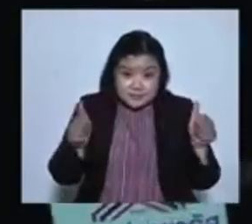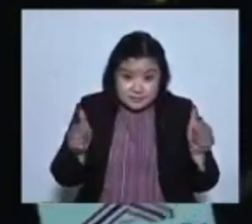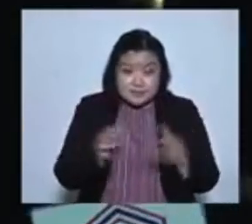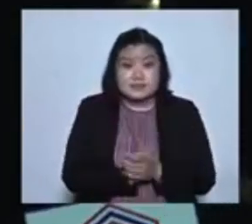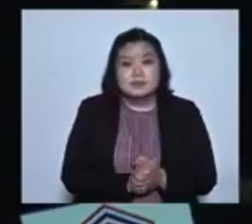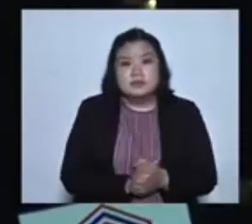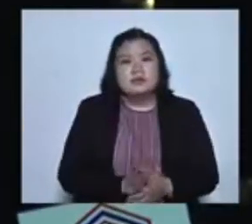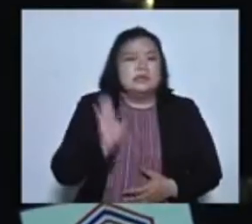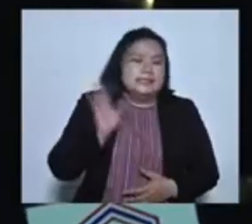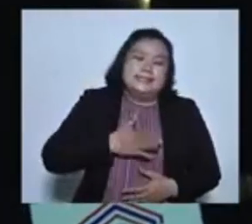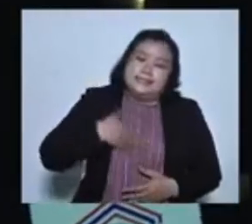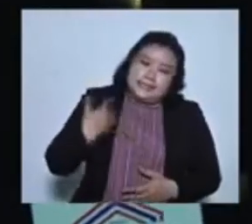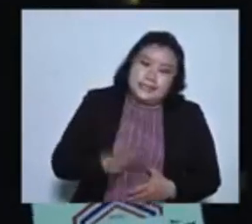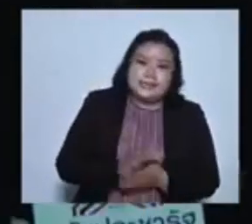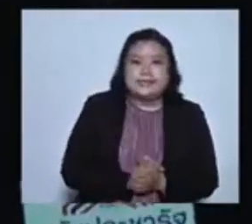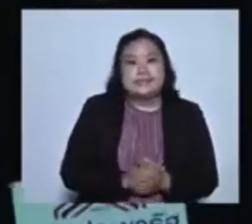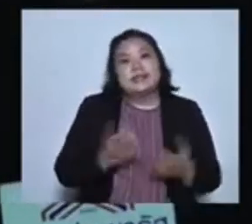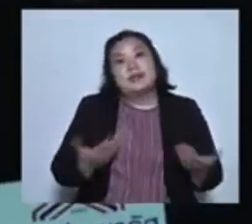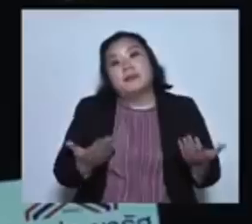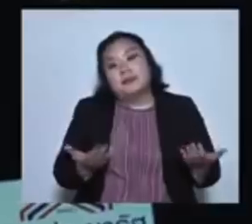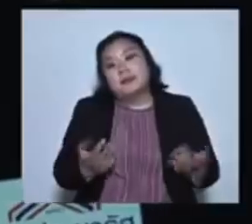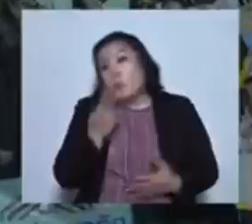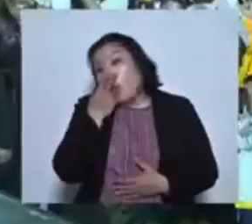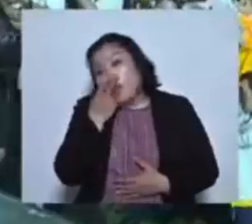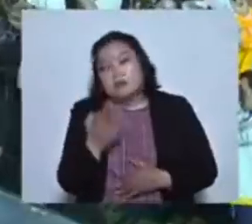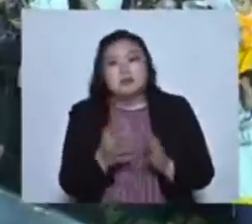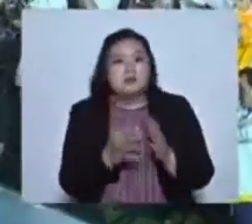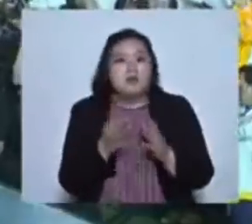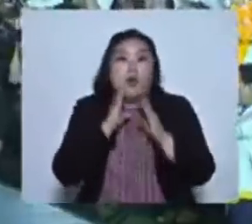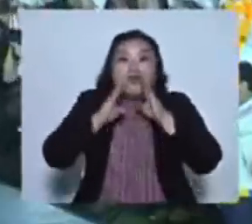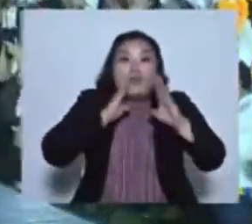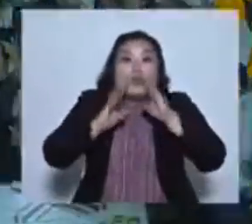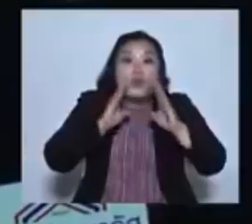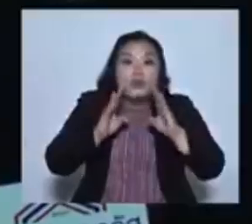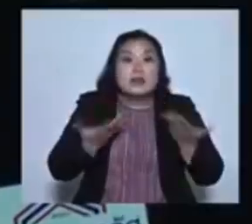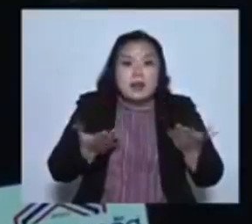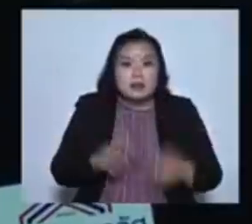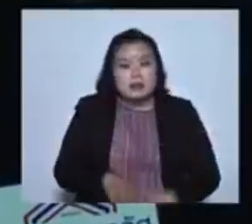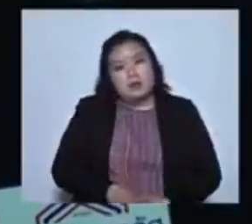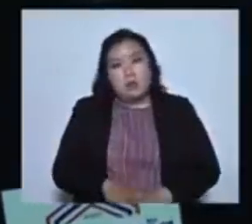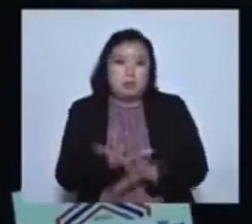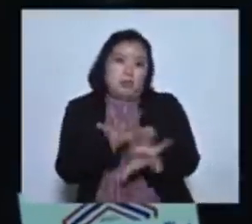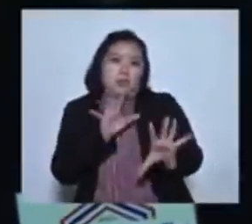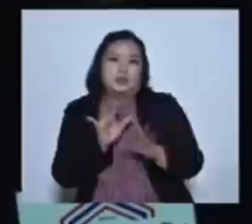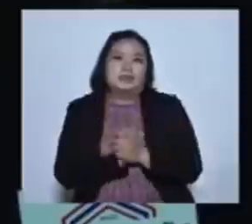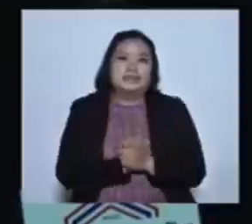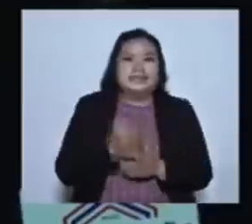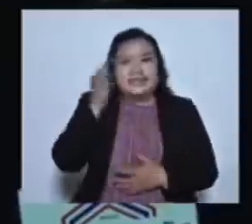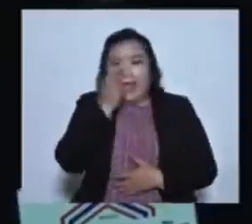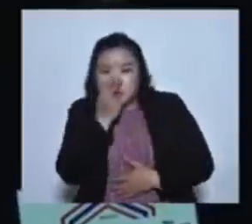วันนี้จริงๆแล้วอดไม่ได้ล่ะพอเปิดเข้าไปใน Facebook โอ้โหกำลังฟังกันเพลินเลยผมก็อดไม่ได้